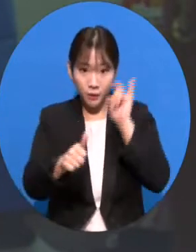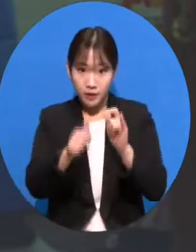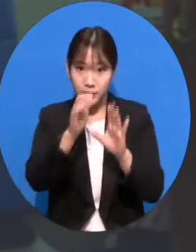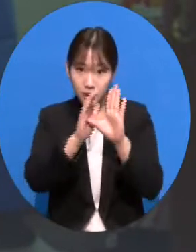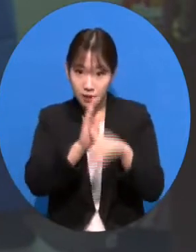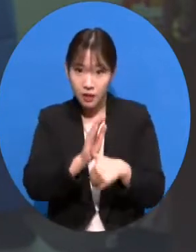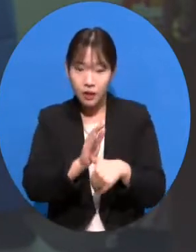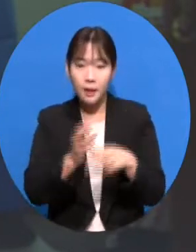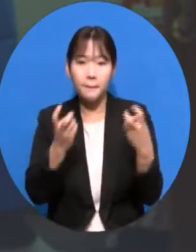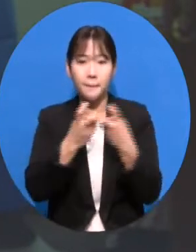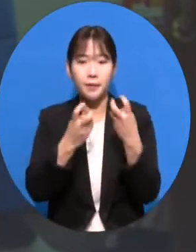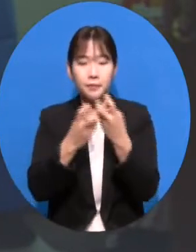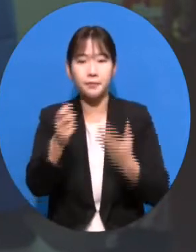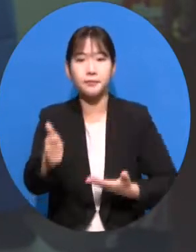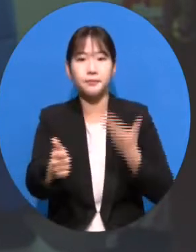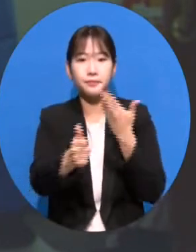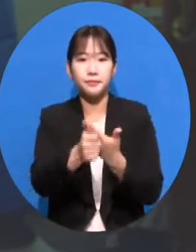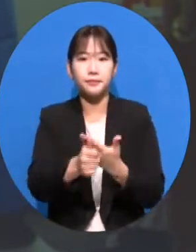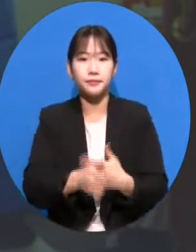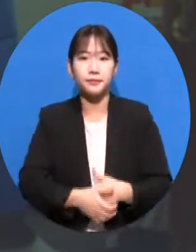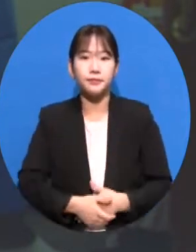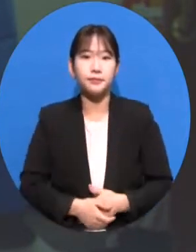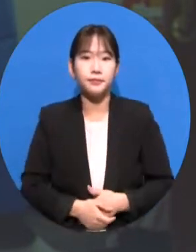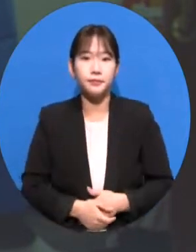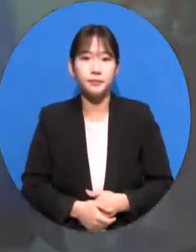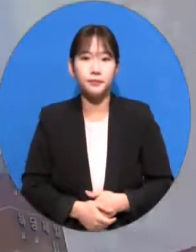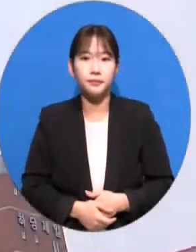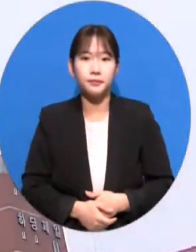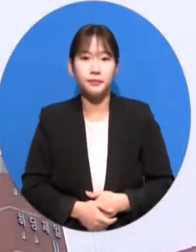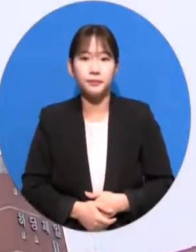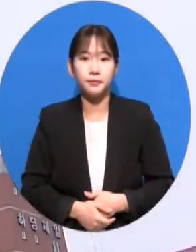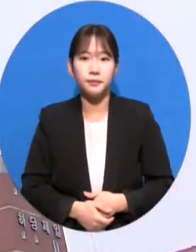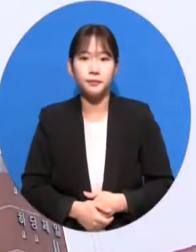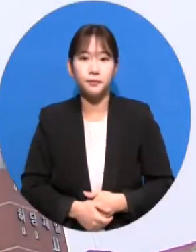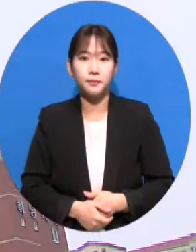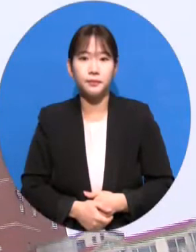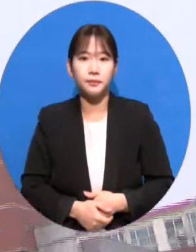시 대응법을 김진선 기자가 알려드립니다.